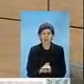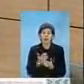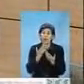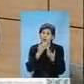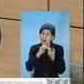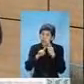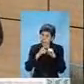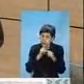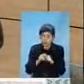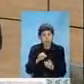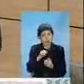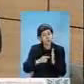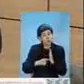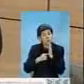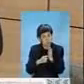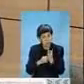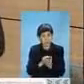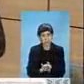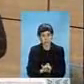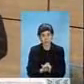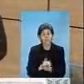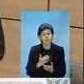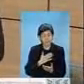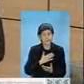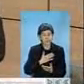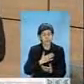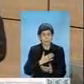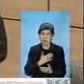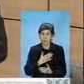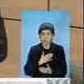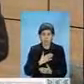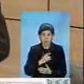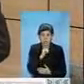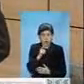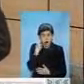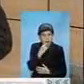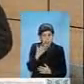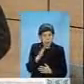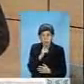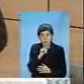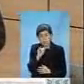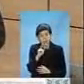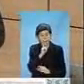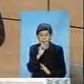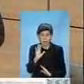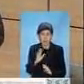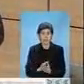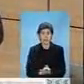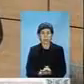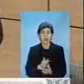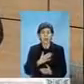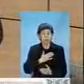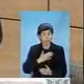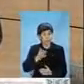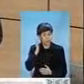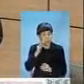าชิกท่านหนึ่งได้ยกตัวอย่างด้วยความเคารพนะครับผมไม่ได้กล่าวหาใครเป็นโจรเป็นผู้ร้ายแต่หยิบย